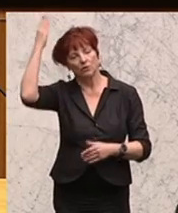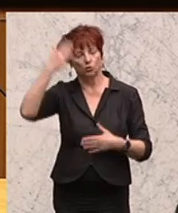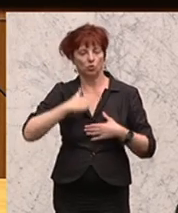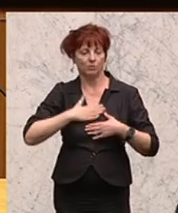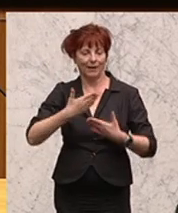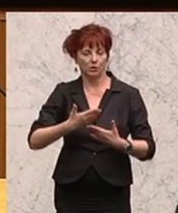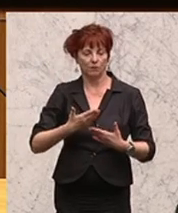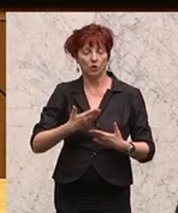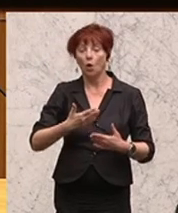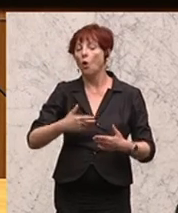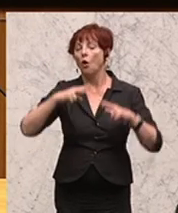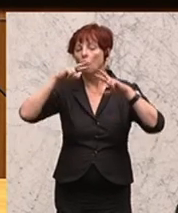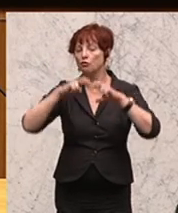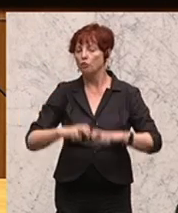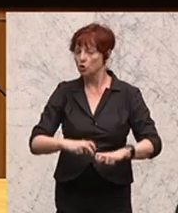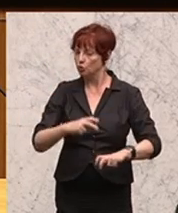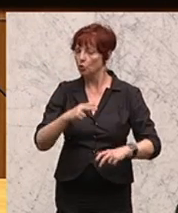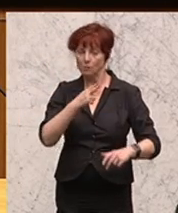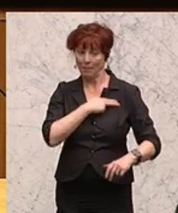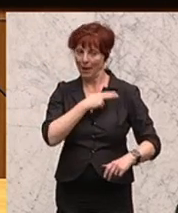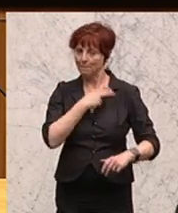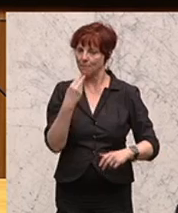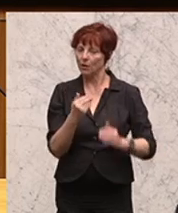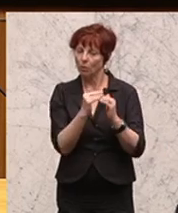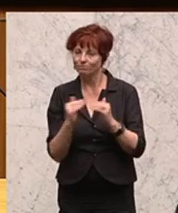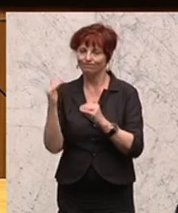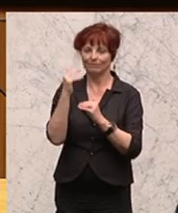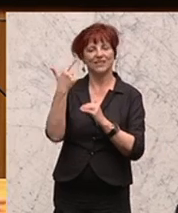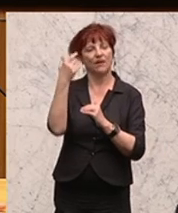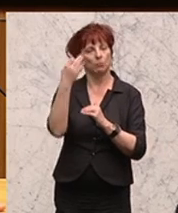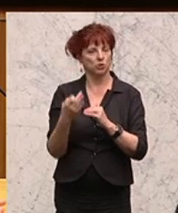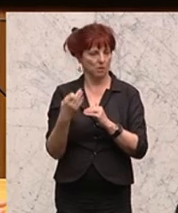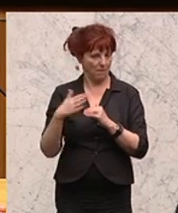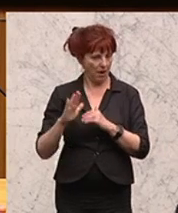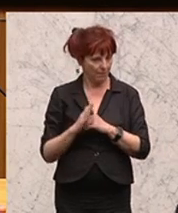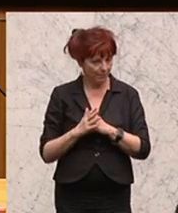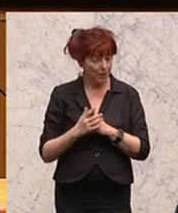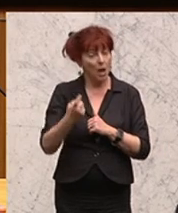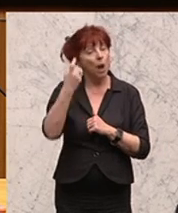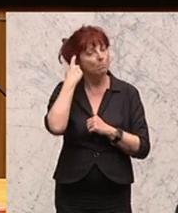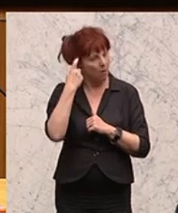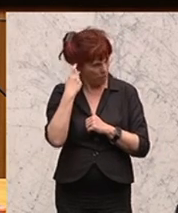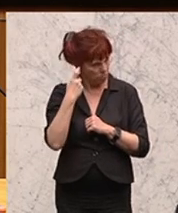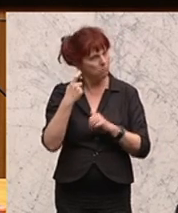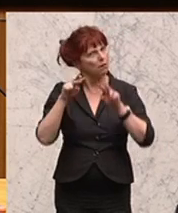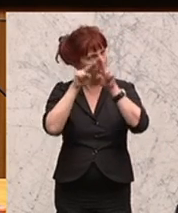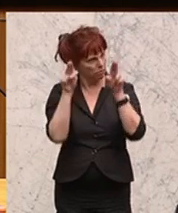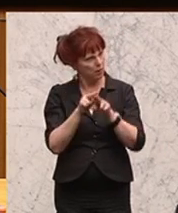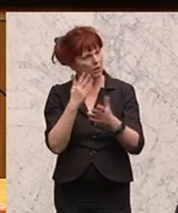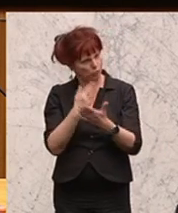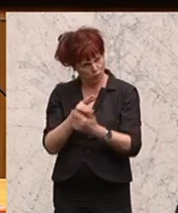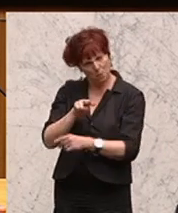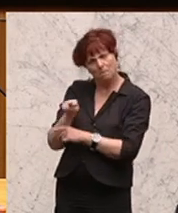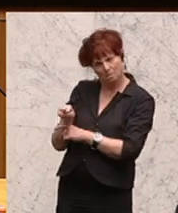der Forschungsprämie von 10% auf 12%. Eine Maßnahme, die durchaus international auch beachtet werden wird und